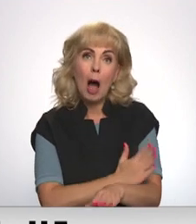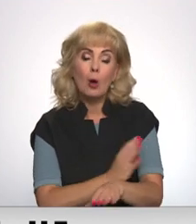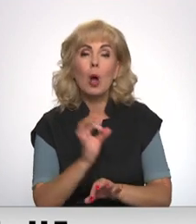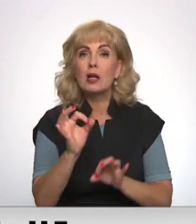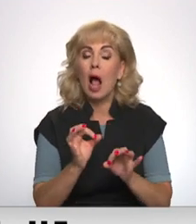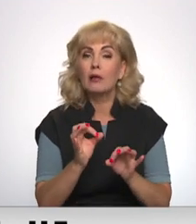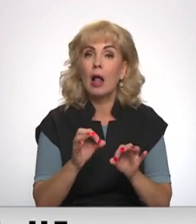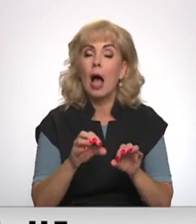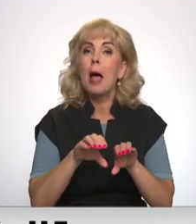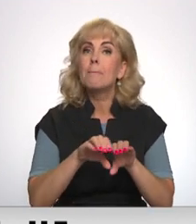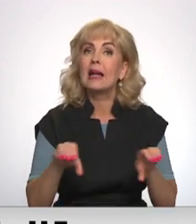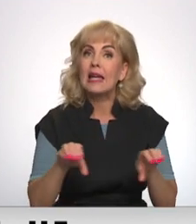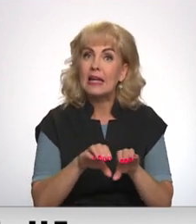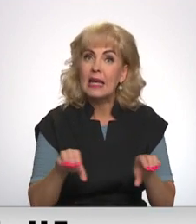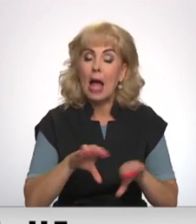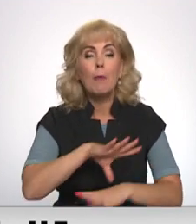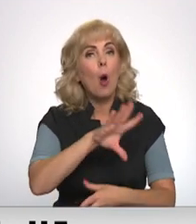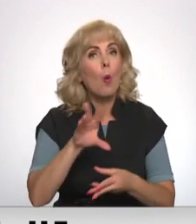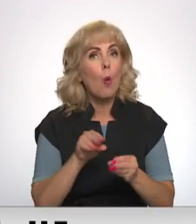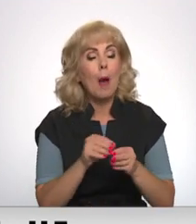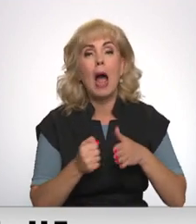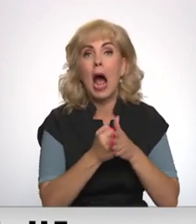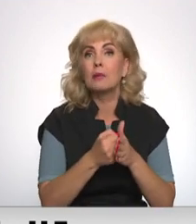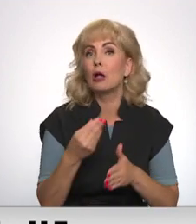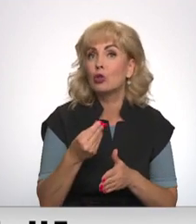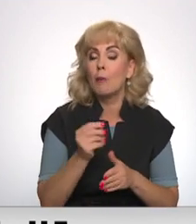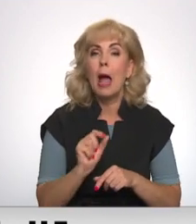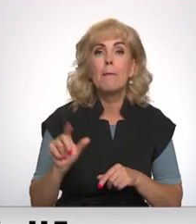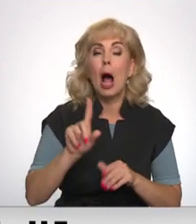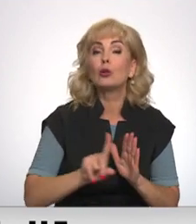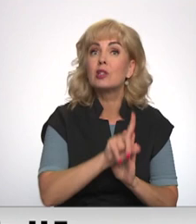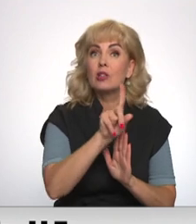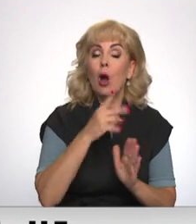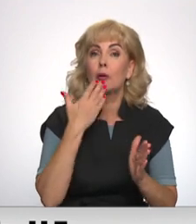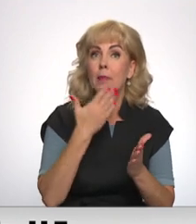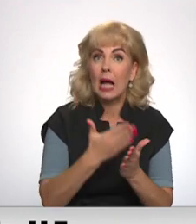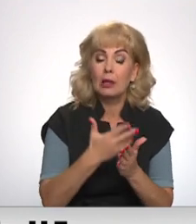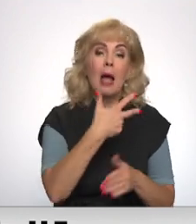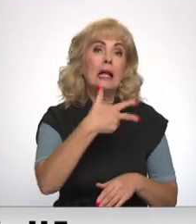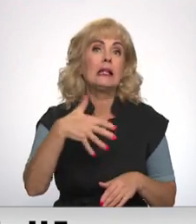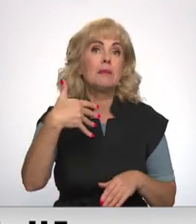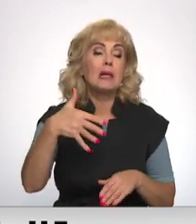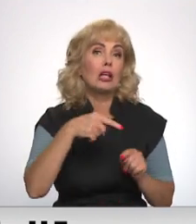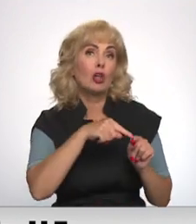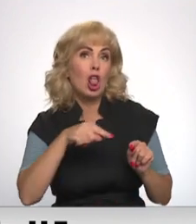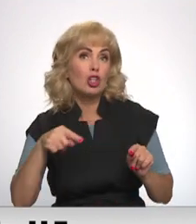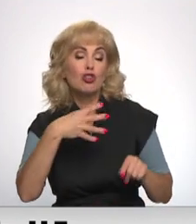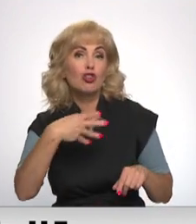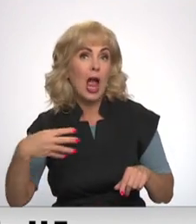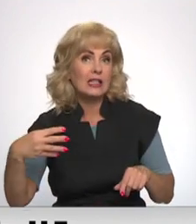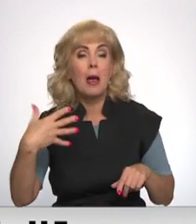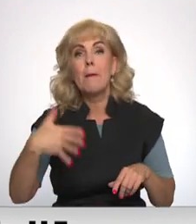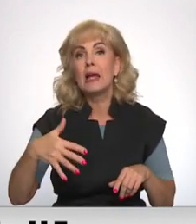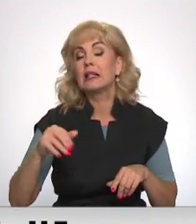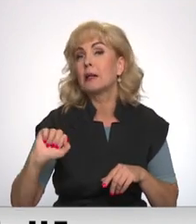vai briketēm. Tādēļ kopējo atbalstu summu plānots palielināt no sākotnēji pieteiktajiem 350 līdz 450